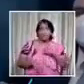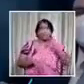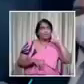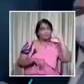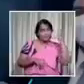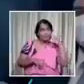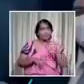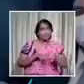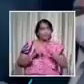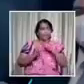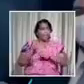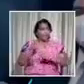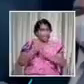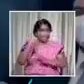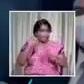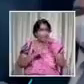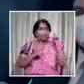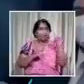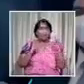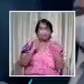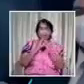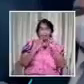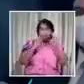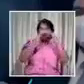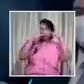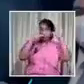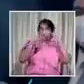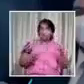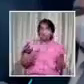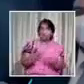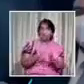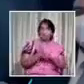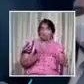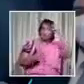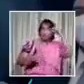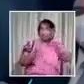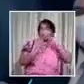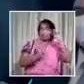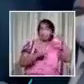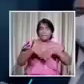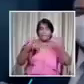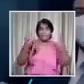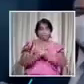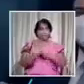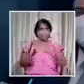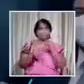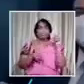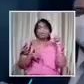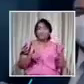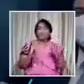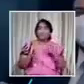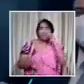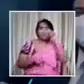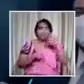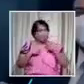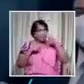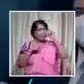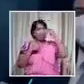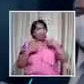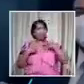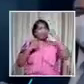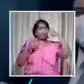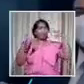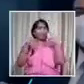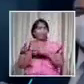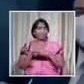විශේෂයෙන්ම මේ මැති ඇමතිවරු නිල නිවාස අරගෙන ලක්ෂ ගණන් කරන් බිල් ගෙවන්නේ නැහැ කියලා පත්තරවල යනවා ඒකට ජනතාව බලනවා තමන්ගේ කරන්ට්